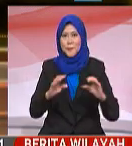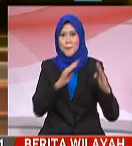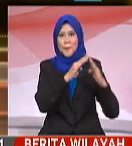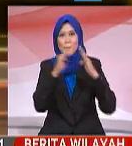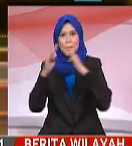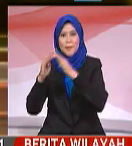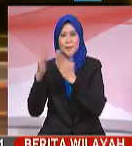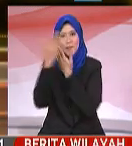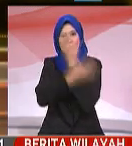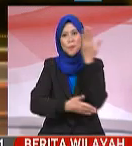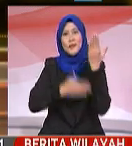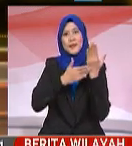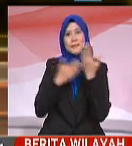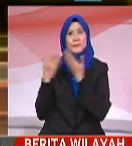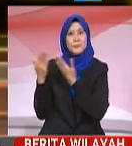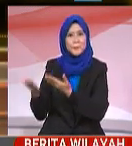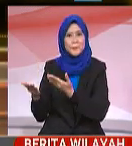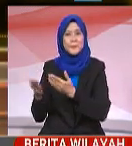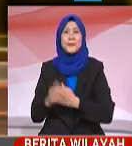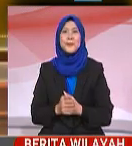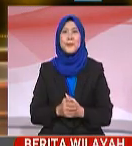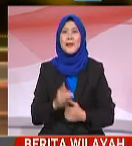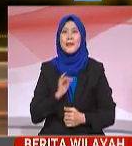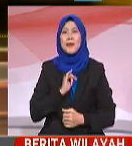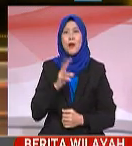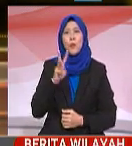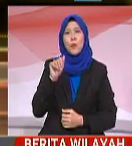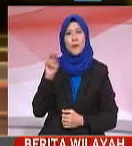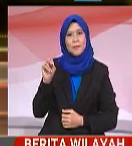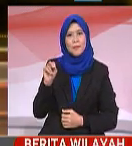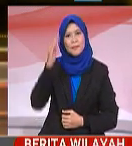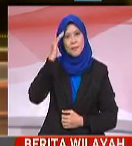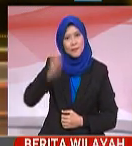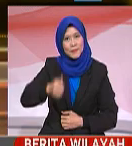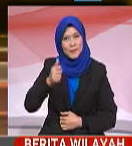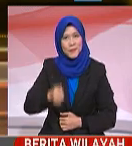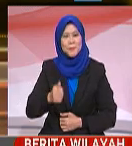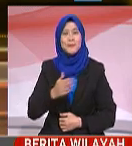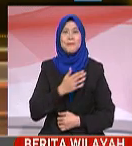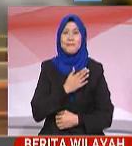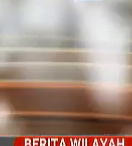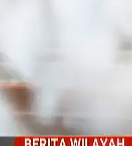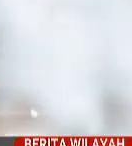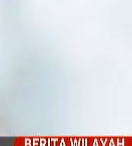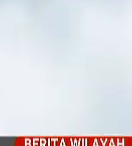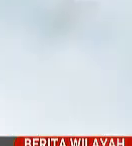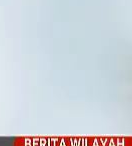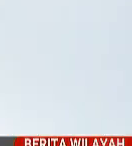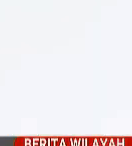utama di seluruh Malaysia. Sekian pada Map Malaysia, saya Wan Hafiz. Assalamualaikum dan salam sejahtera.